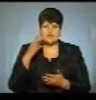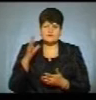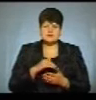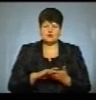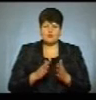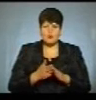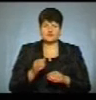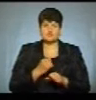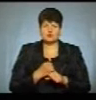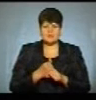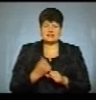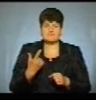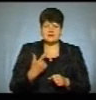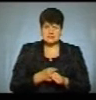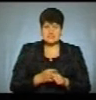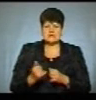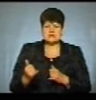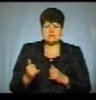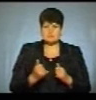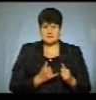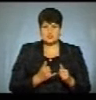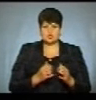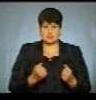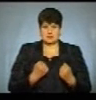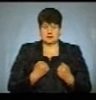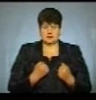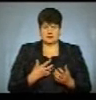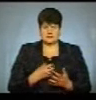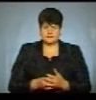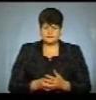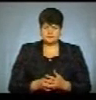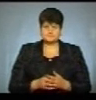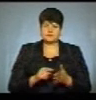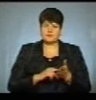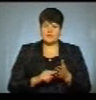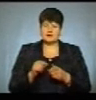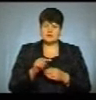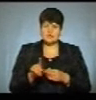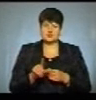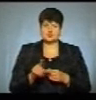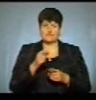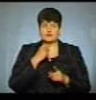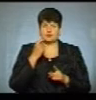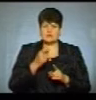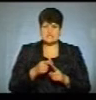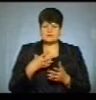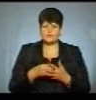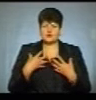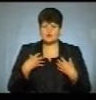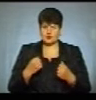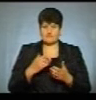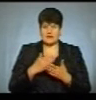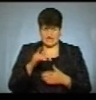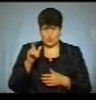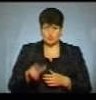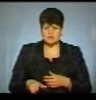щоб зробити вакцинацію і забезпечити безпеку. Ви зазначаєте навчання. Про те, що безпосередньо відповідальною за своє здоров'я є